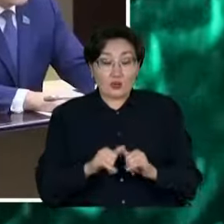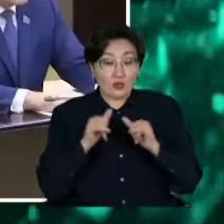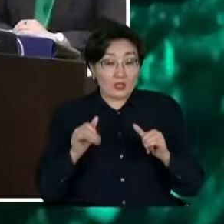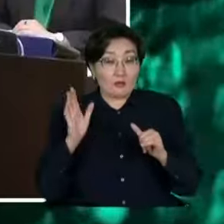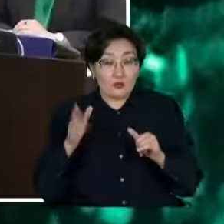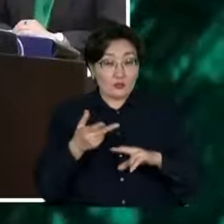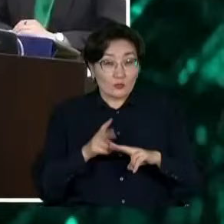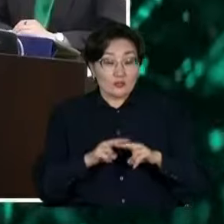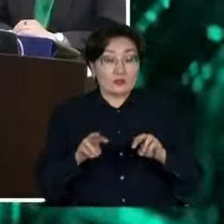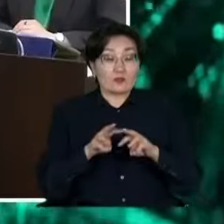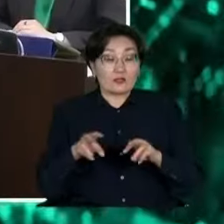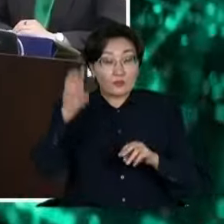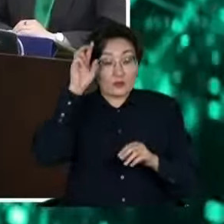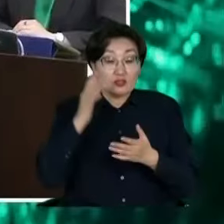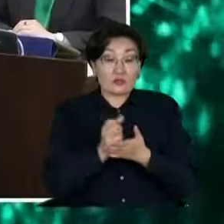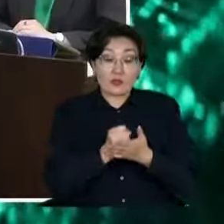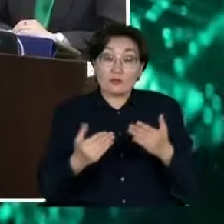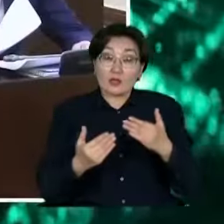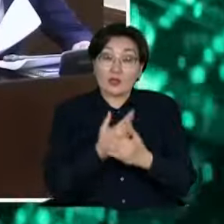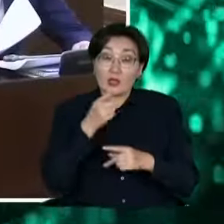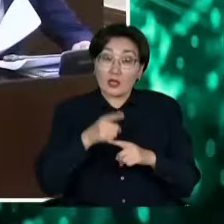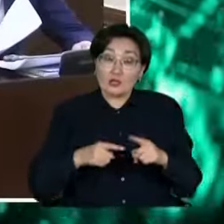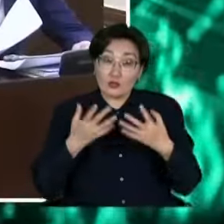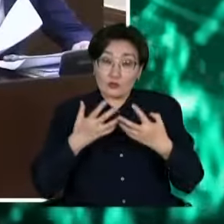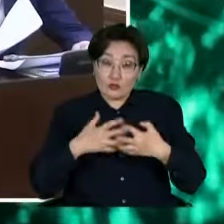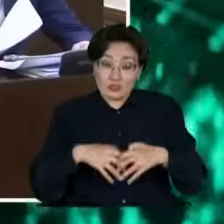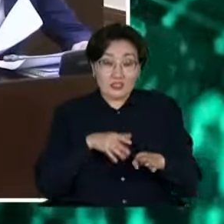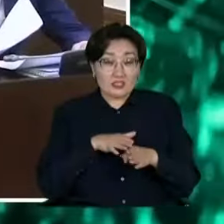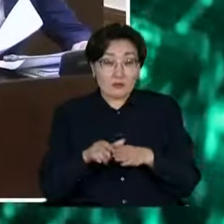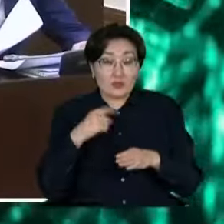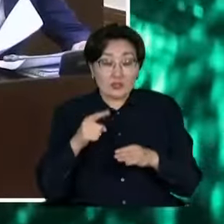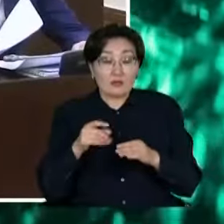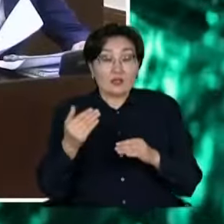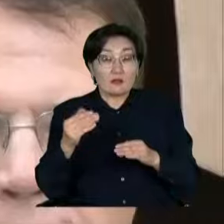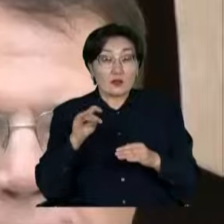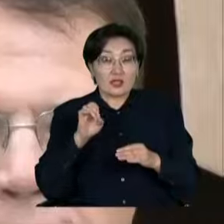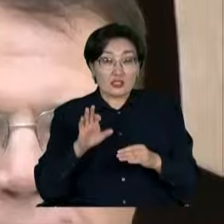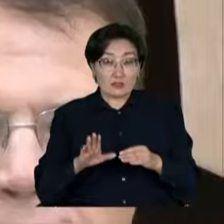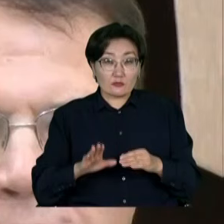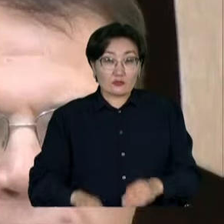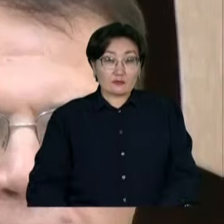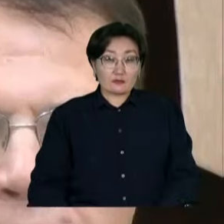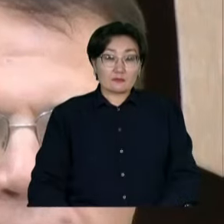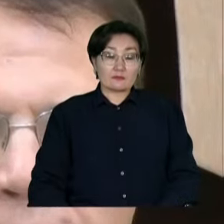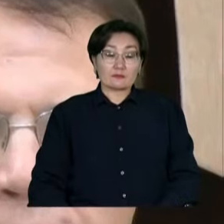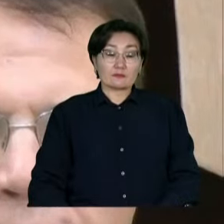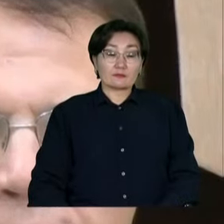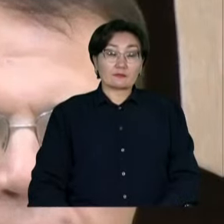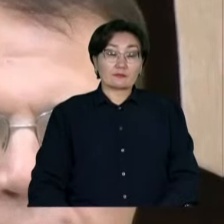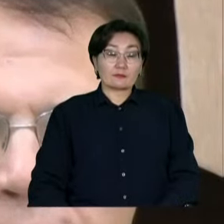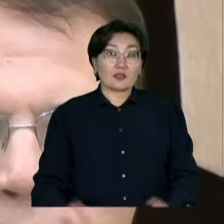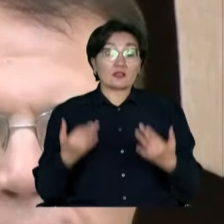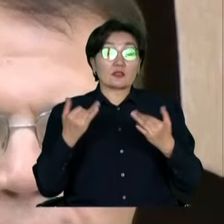ұлғайтылмақ. Бұл үкімет резервін қайта бөлу есебінен жүзеге асырылады дейді Сұлтанбек Мәкежанов. В ходе обсуждения данного